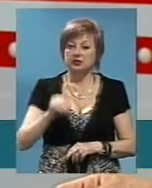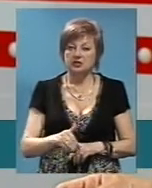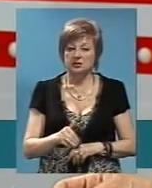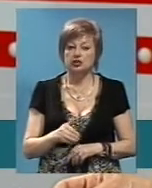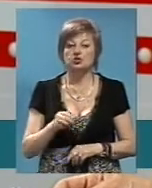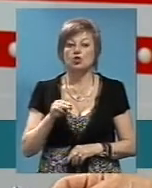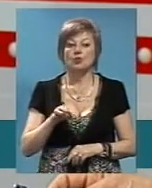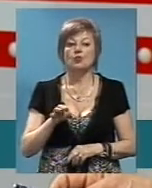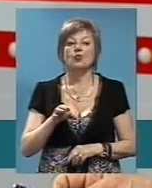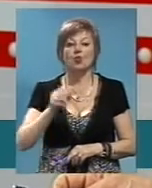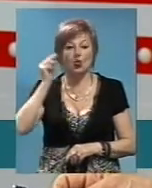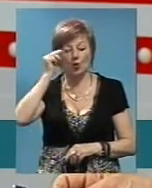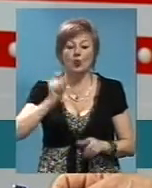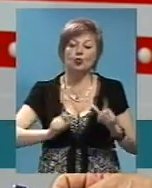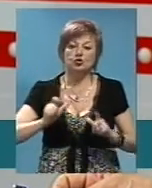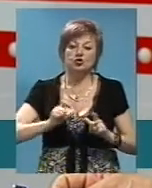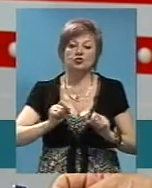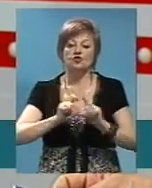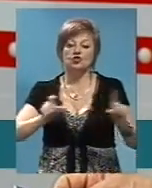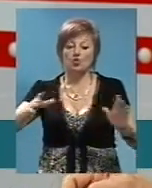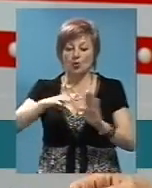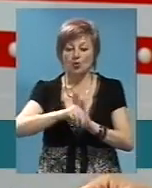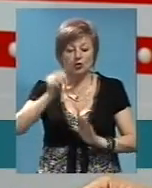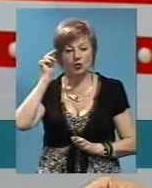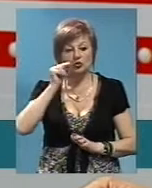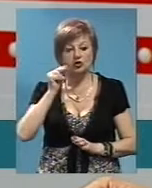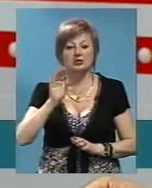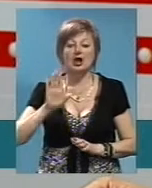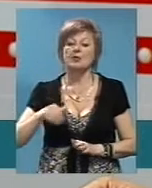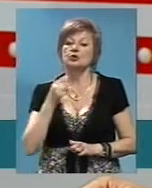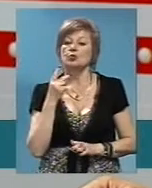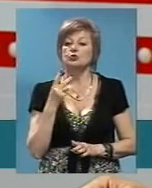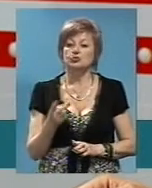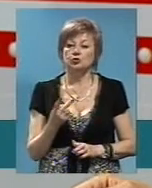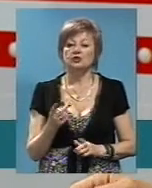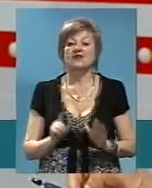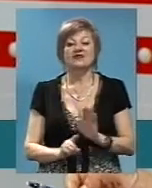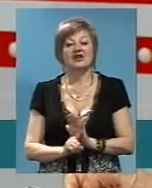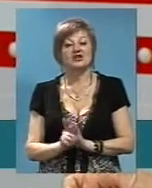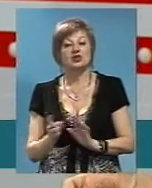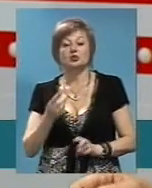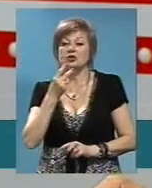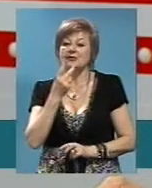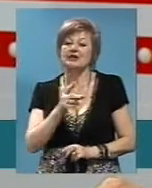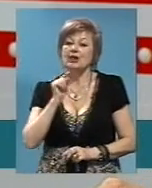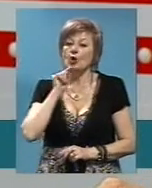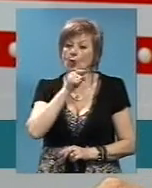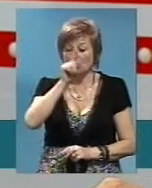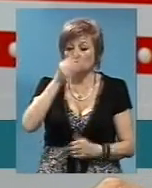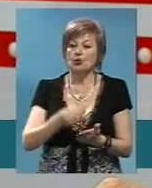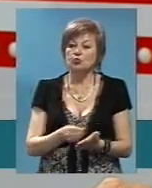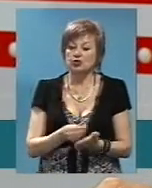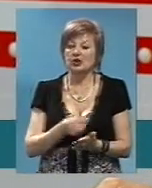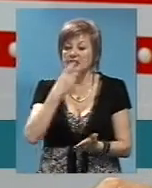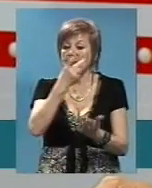по учнях, які навчаються в школах, і потім уже дивляться, хоча треба спочатку дивитися, на економічні і бюджетні